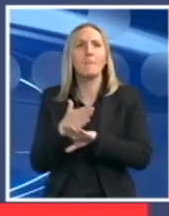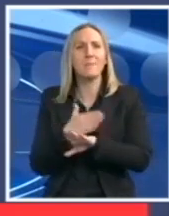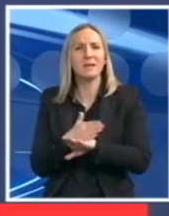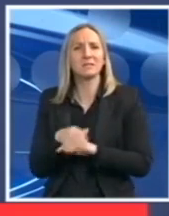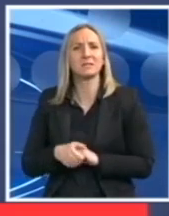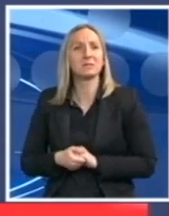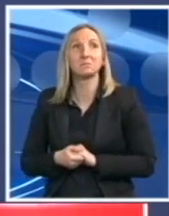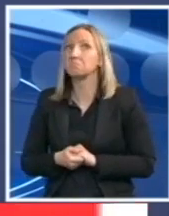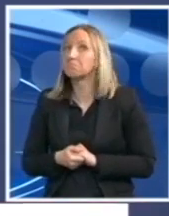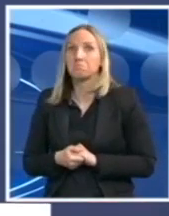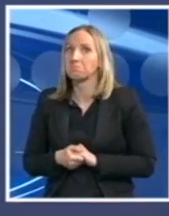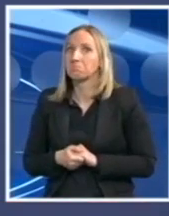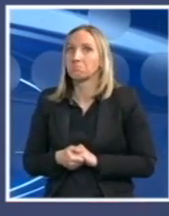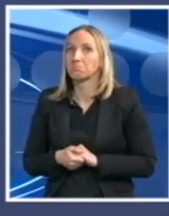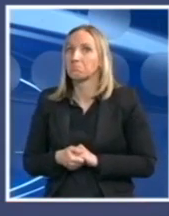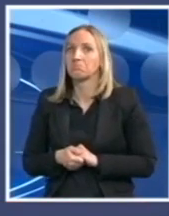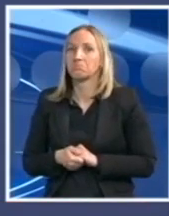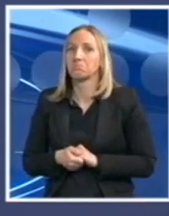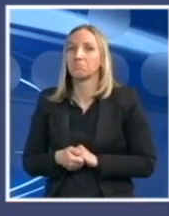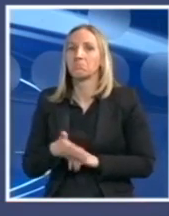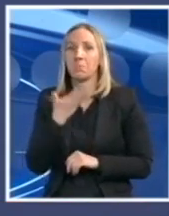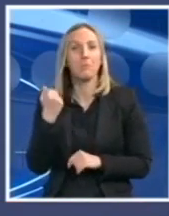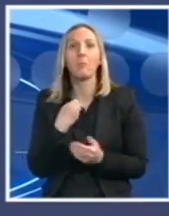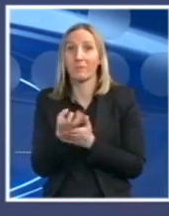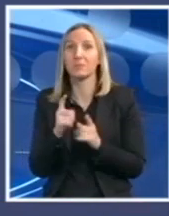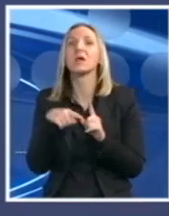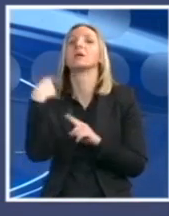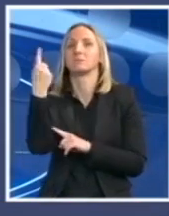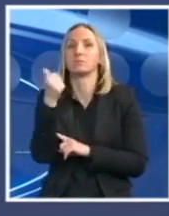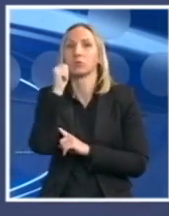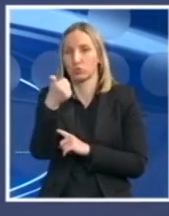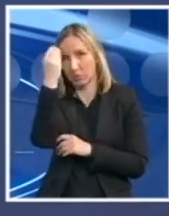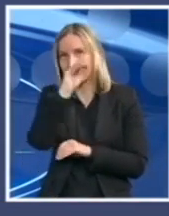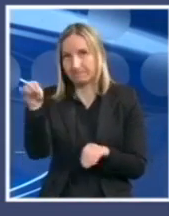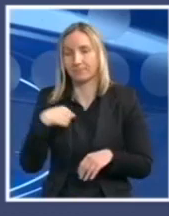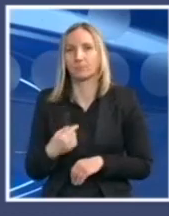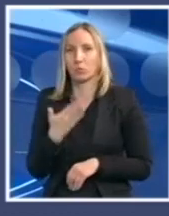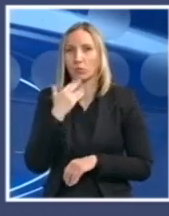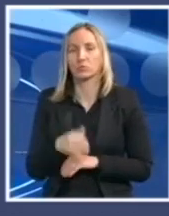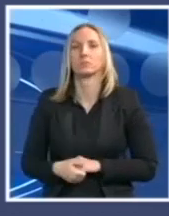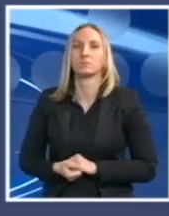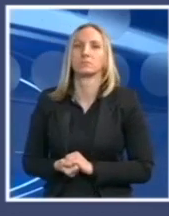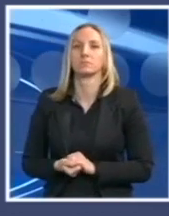Šabac, ja nemam informaciju. Nemam ja informaciju, za sledeći put ćemo vam to saopštiti.